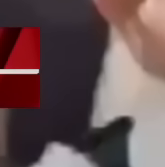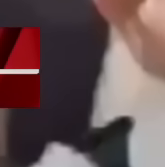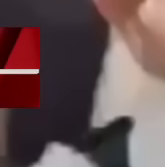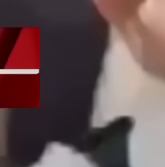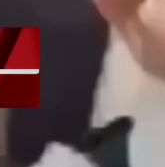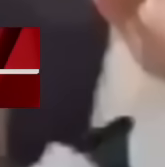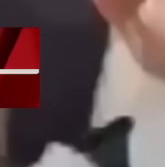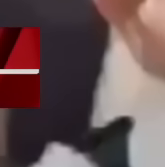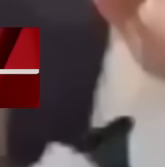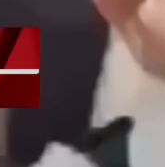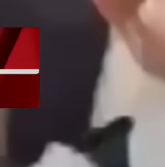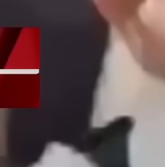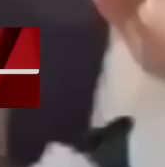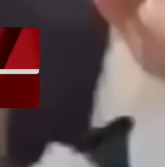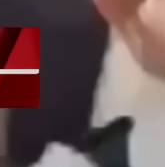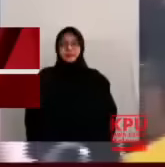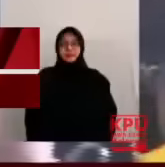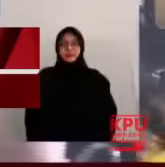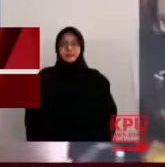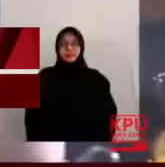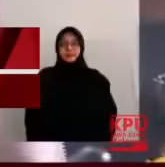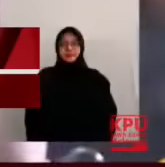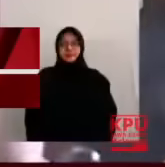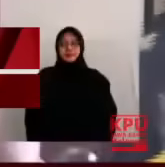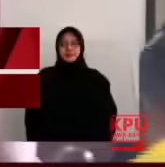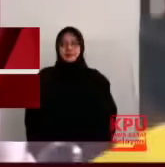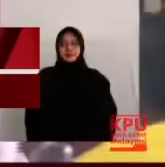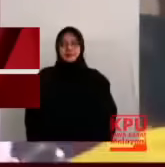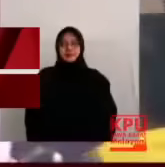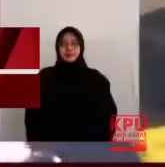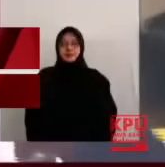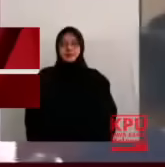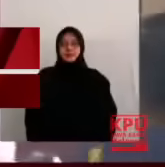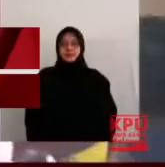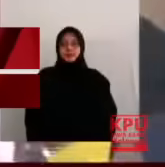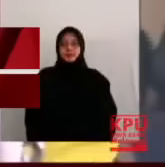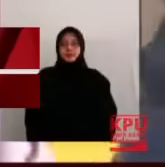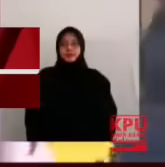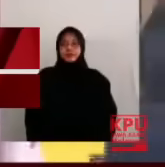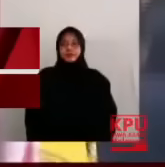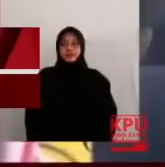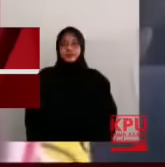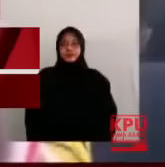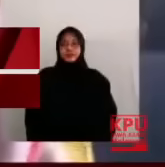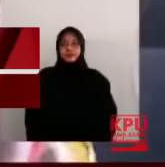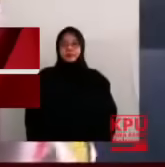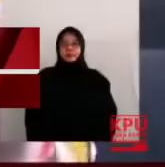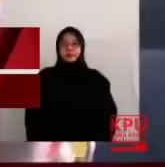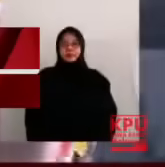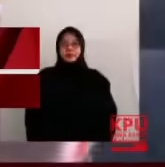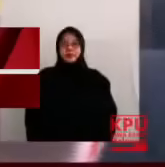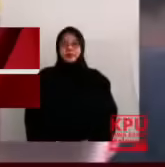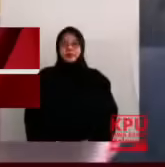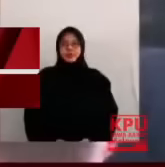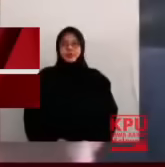telah berlangsung yakni nanti e akan diperiksa oleh pihak KPU Provinsi Jawa Barat berkas-berkas pendaftaran itu apakah